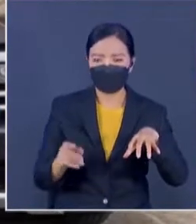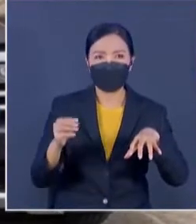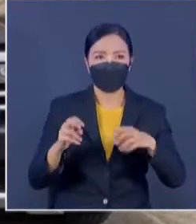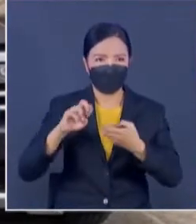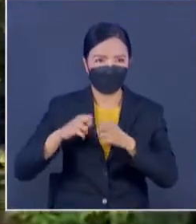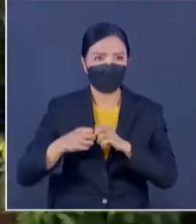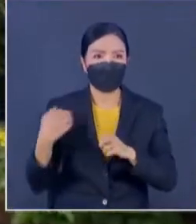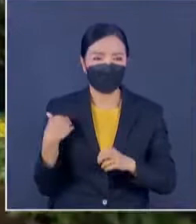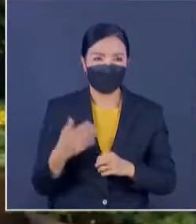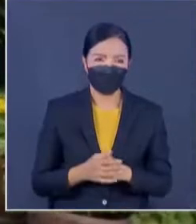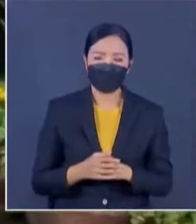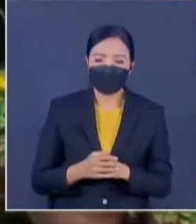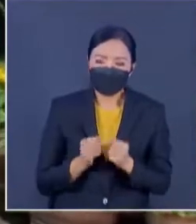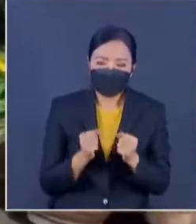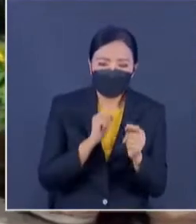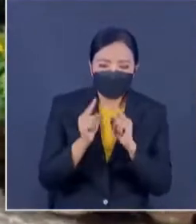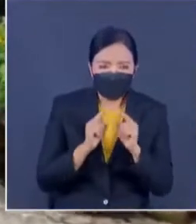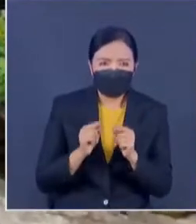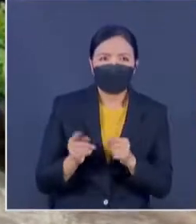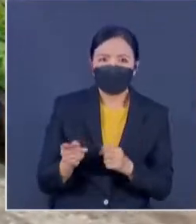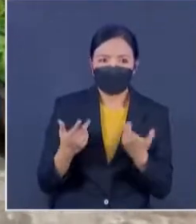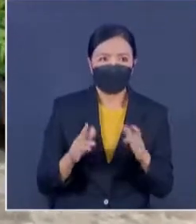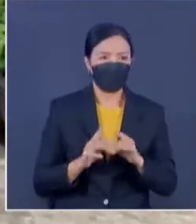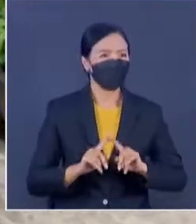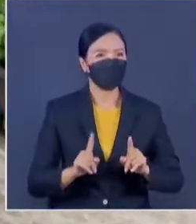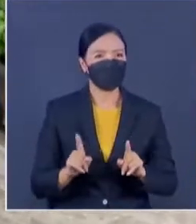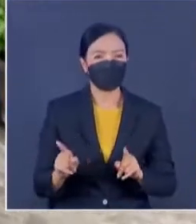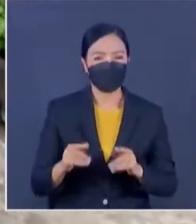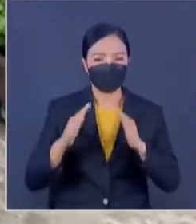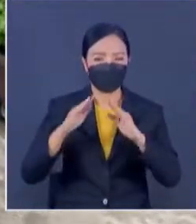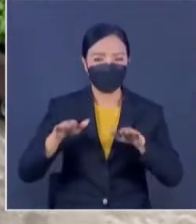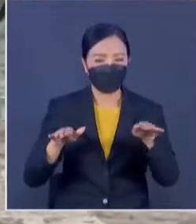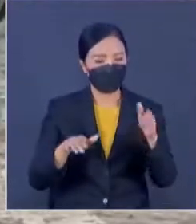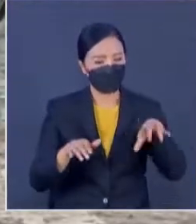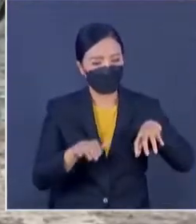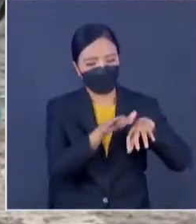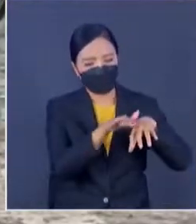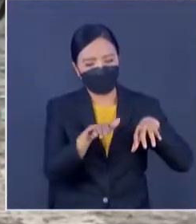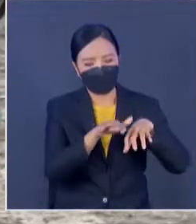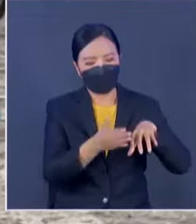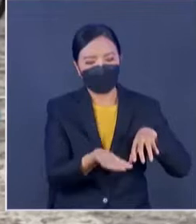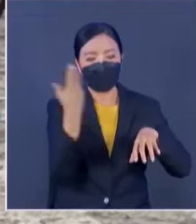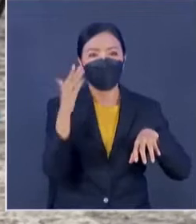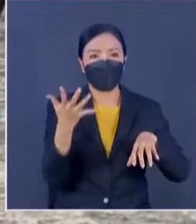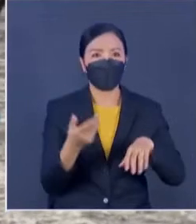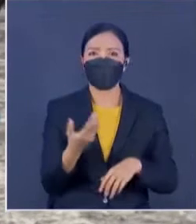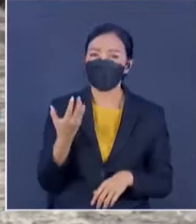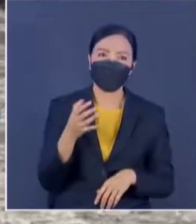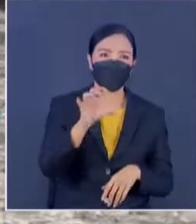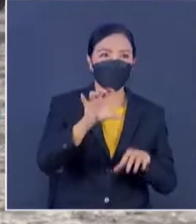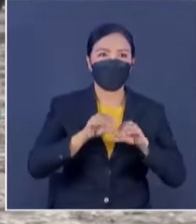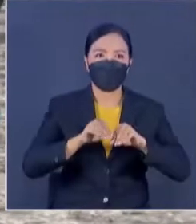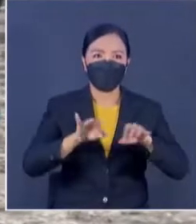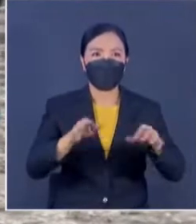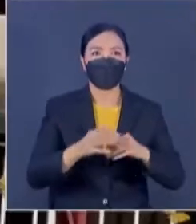ะครับพยายามที่จะพูดคุยเจรจาแล้วครับแต่ว่าก็ไม่ยอมรื้อถอนสุดท้ายมีการโพสต์เรื่องราวนี้ในโล